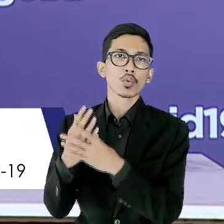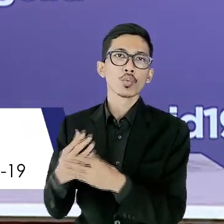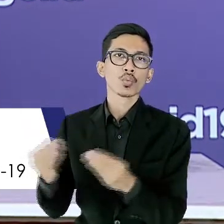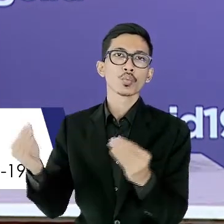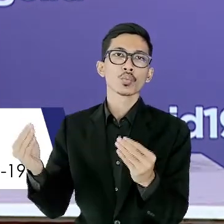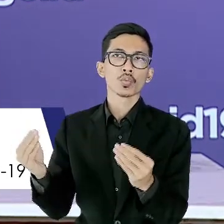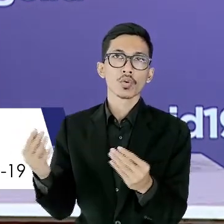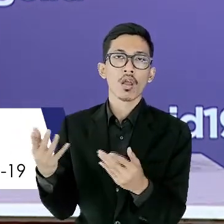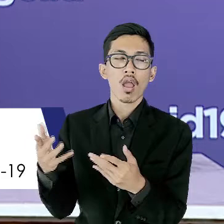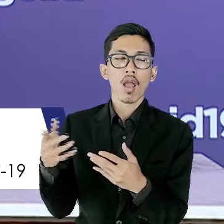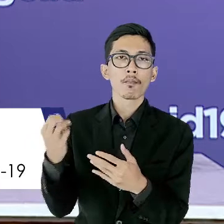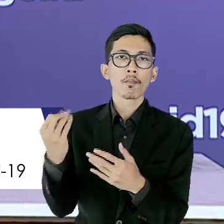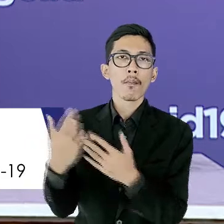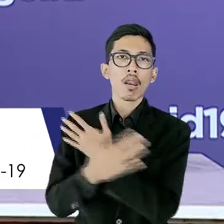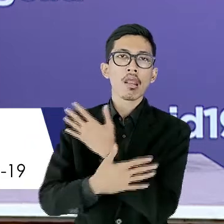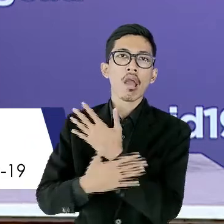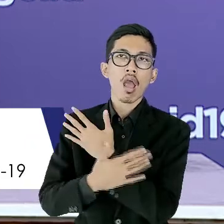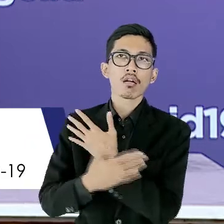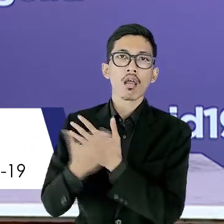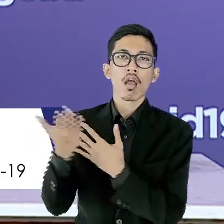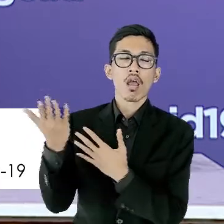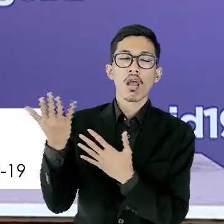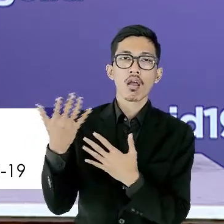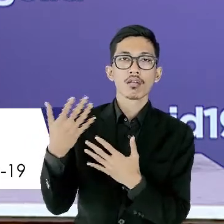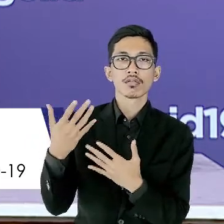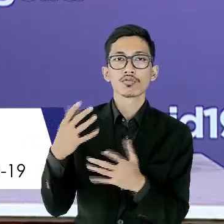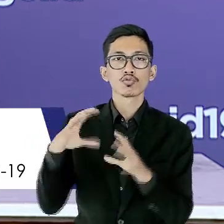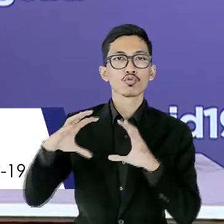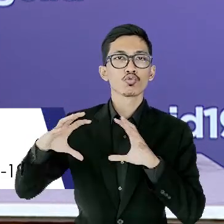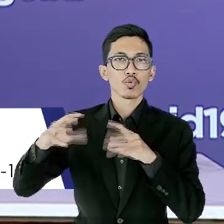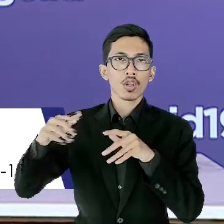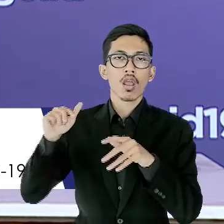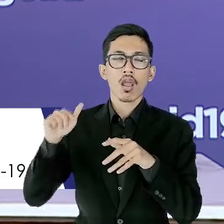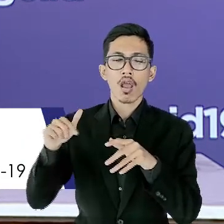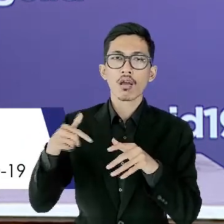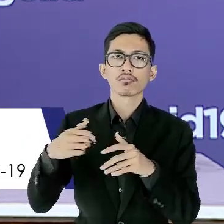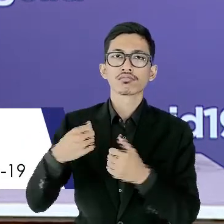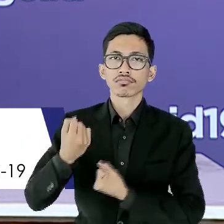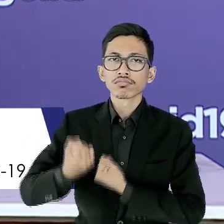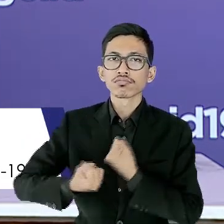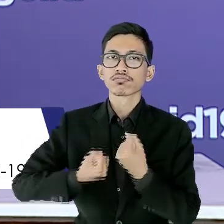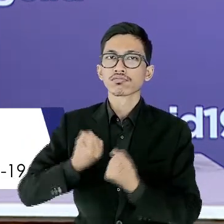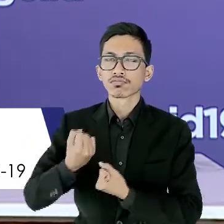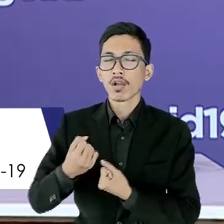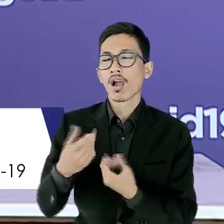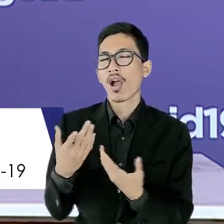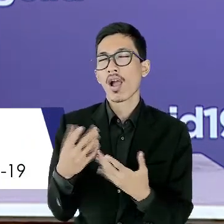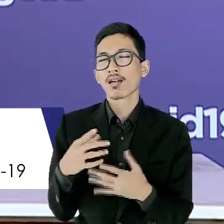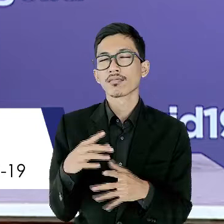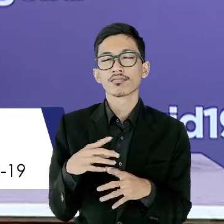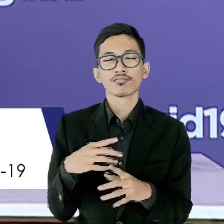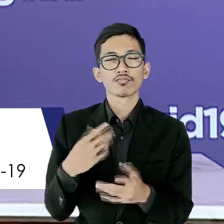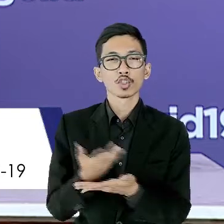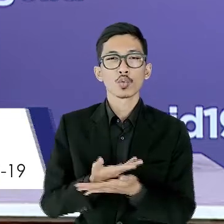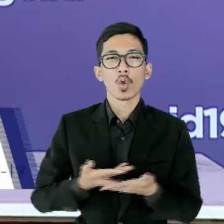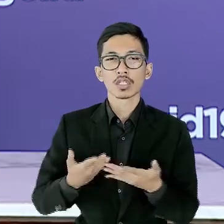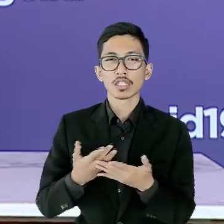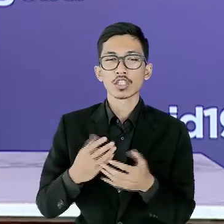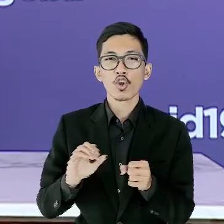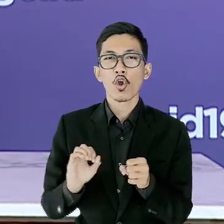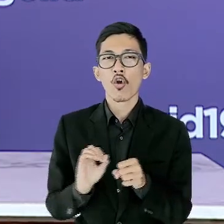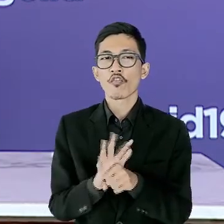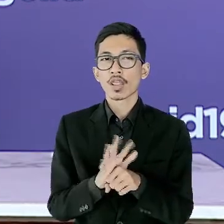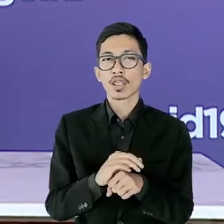kasus COVID-19. Beberapa negara di dunia saat ini tengah mengalami lonjakan kasus COVID-19 kedua